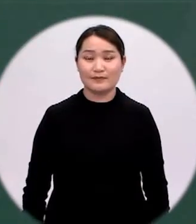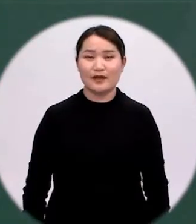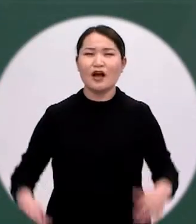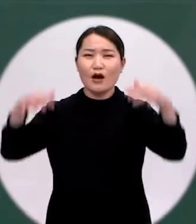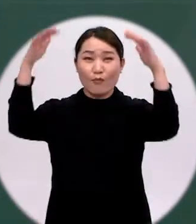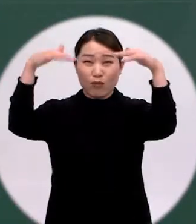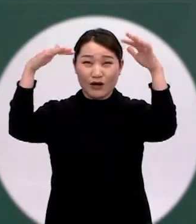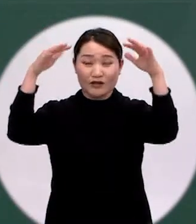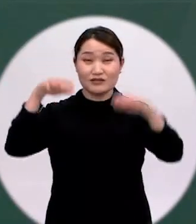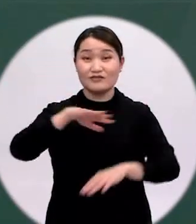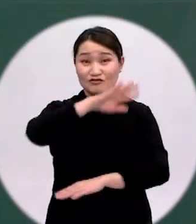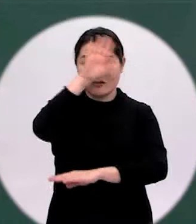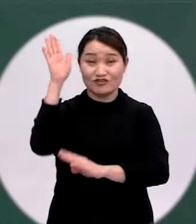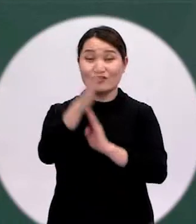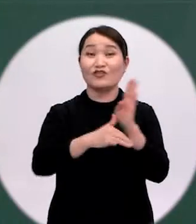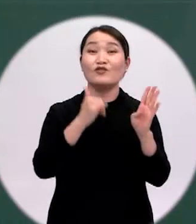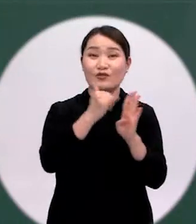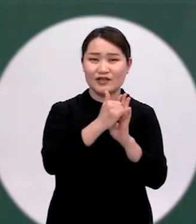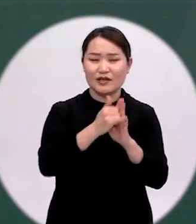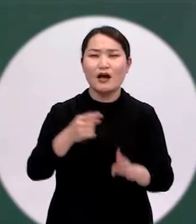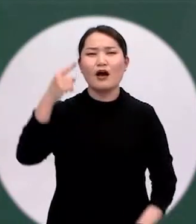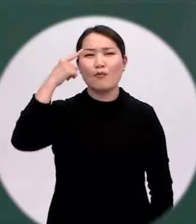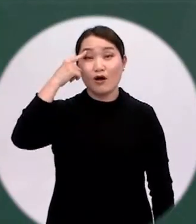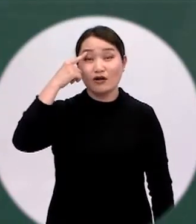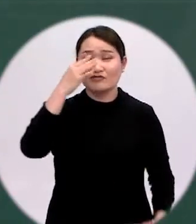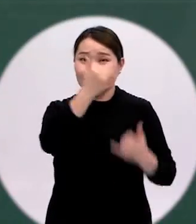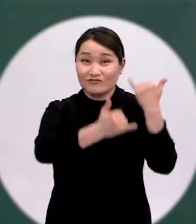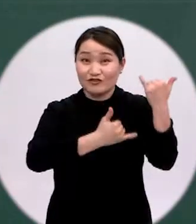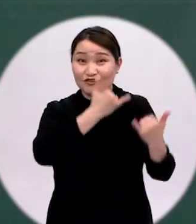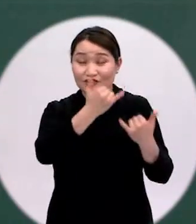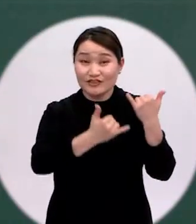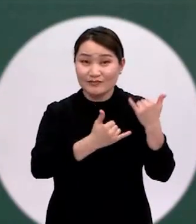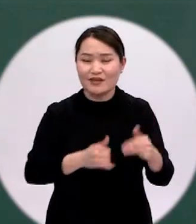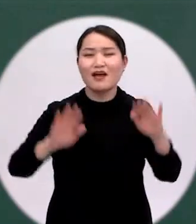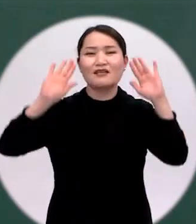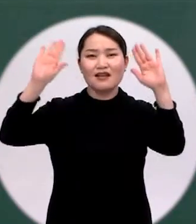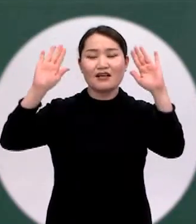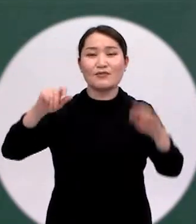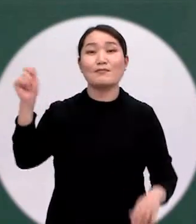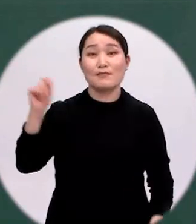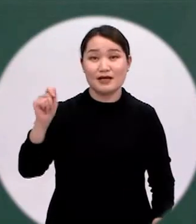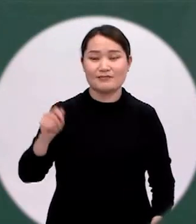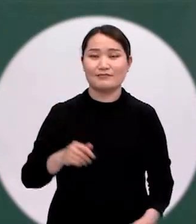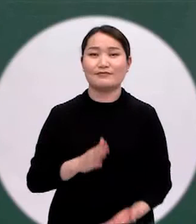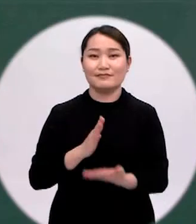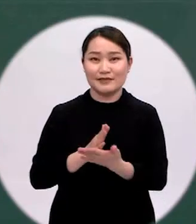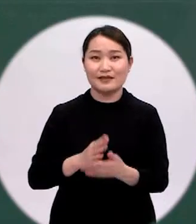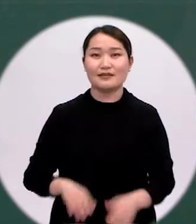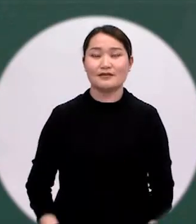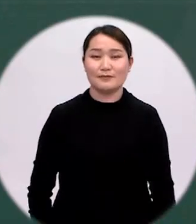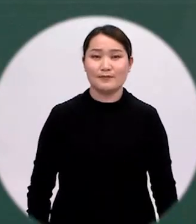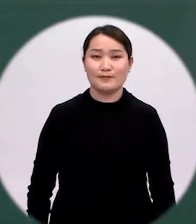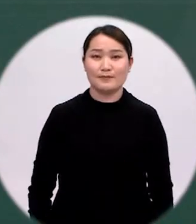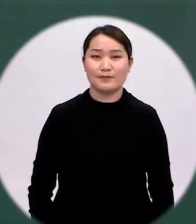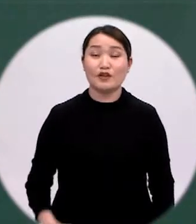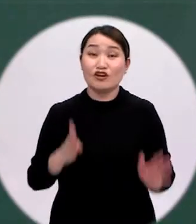Бороо их ордог үлрэлт зун зун үндэснийх баяр наадам болдог. Зөв байна. За навчис шаралсан намрын